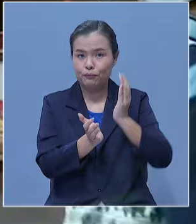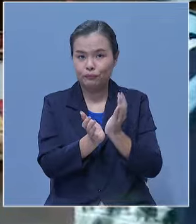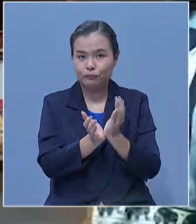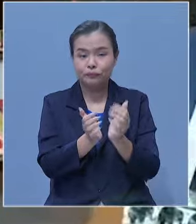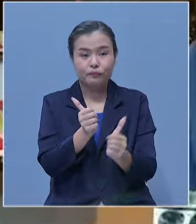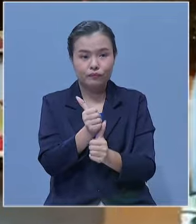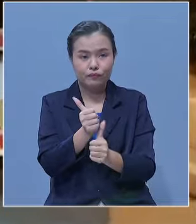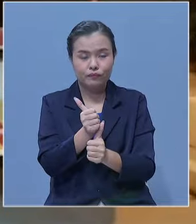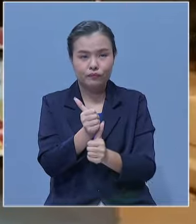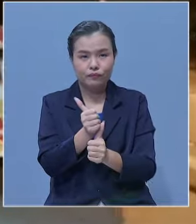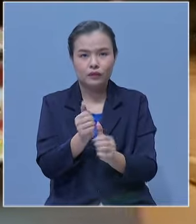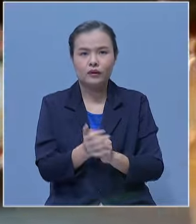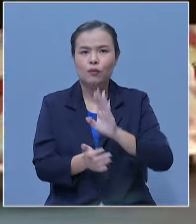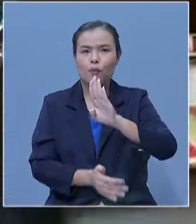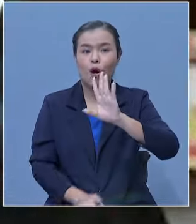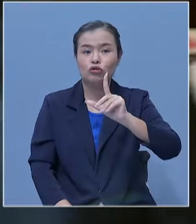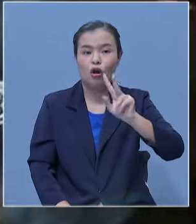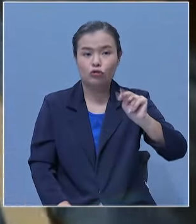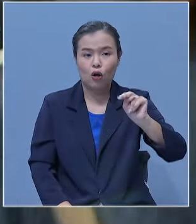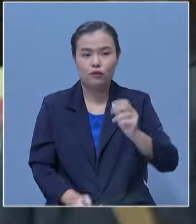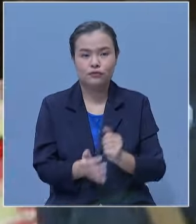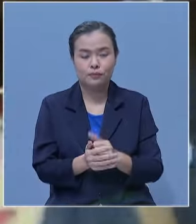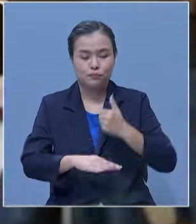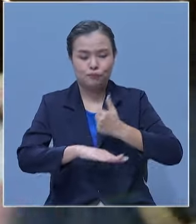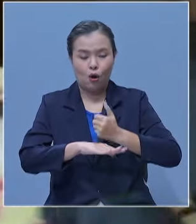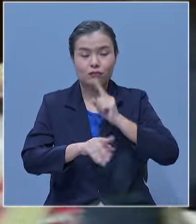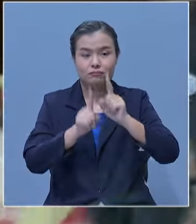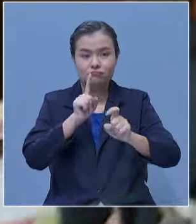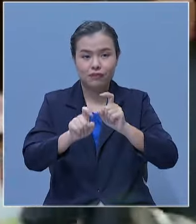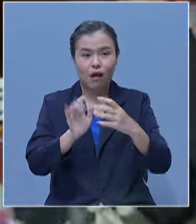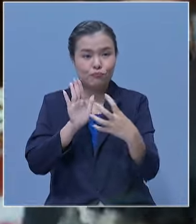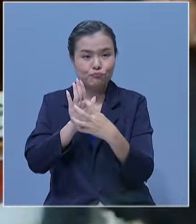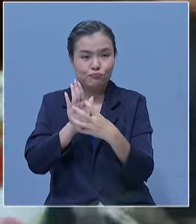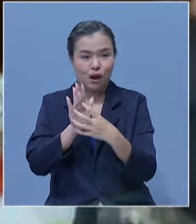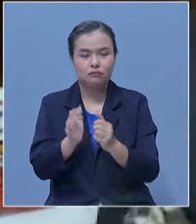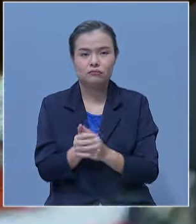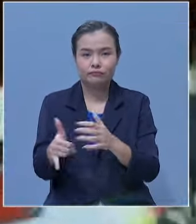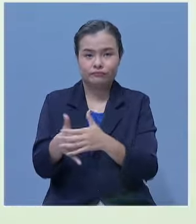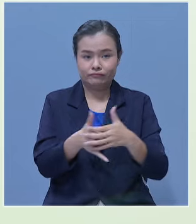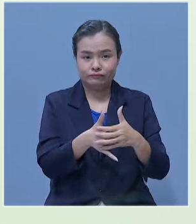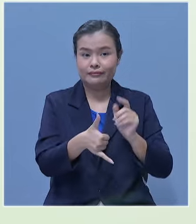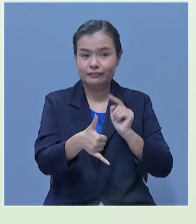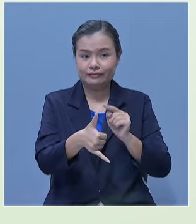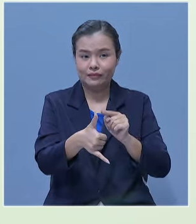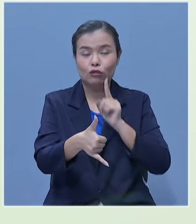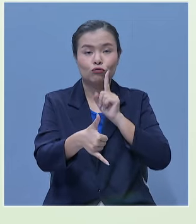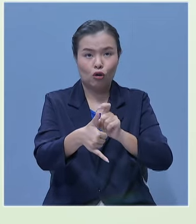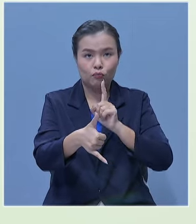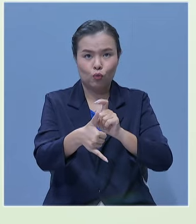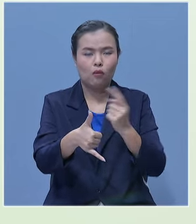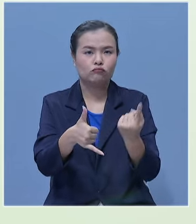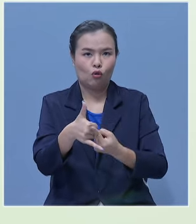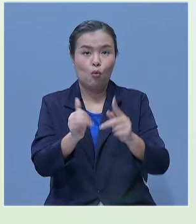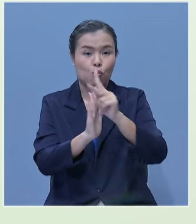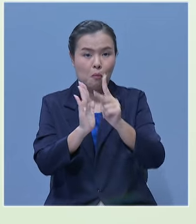วัสดิ์รองผบ.ชน.พลตำรวจตรีธีรเดชผู้การสืบนครบาลนำตัวนายน้อยมาถึงสน.บางนาเพื่อสอบสวนดำเนิน